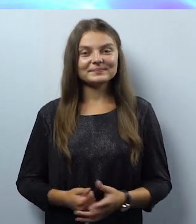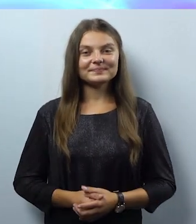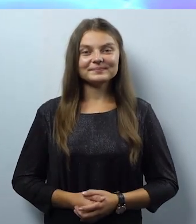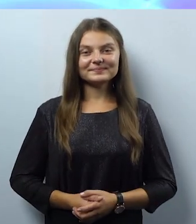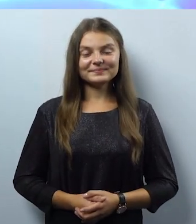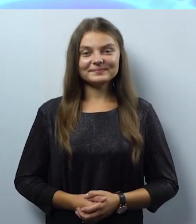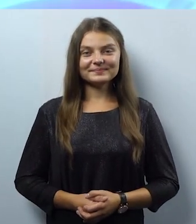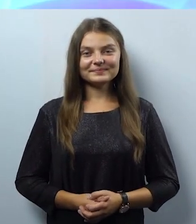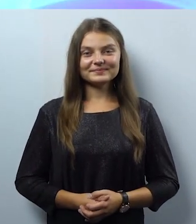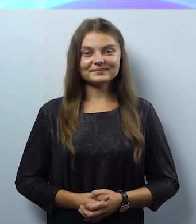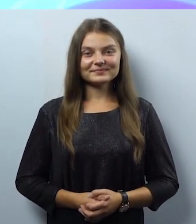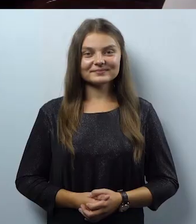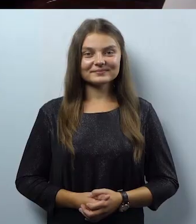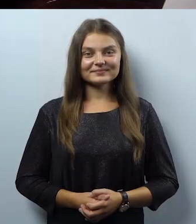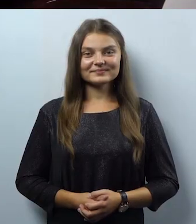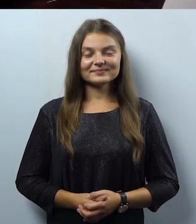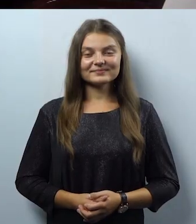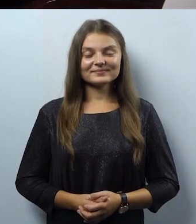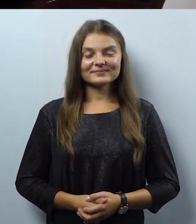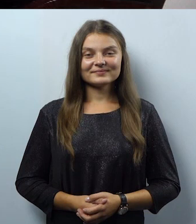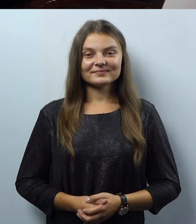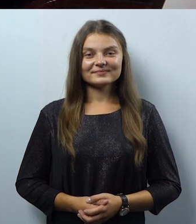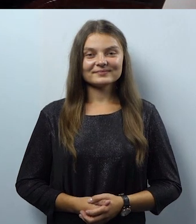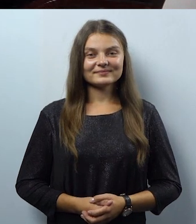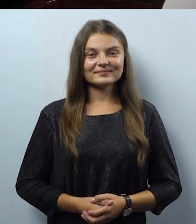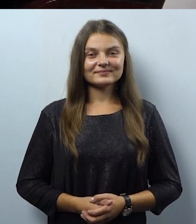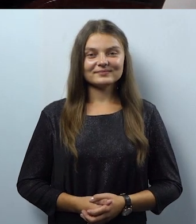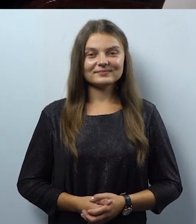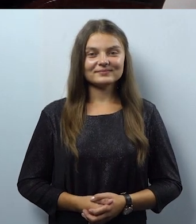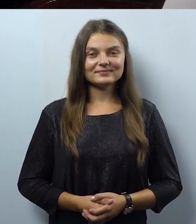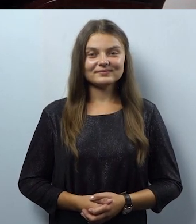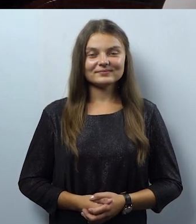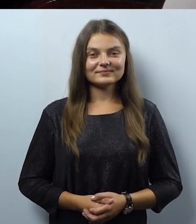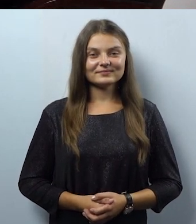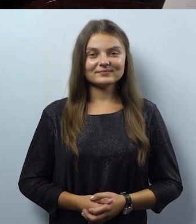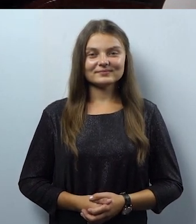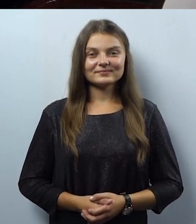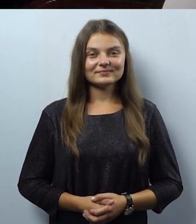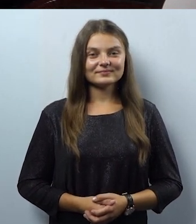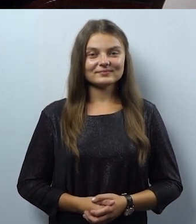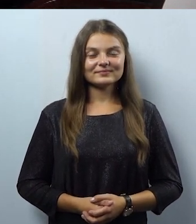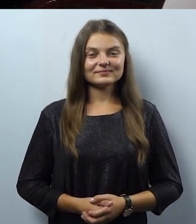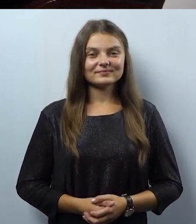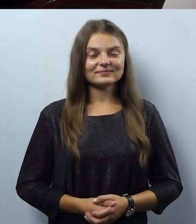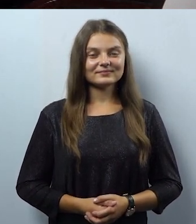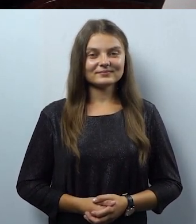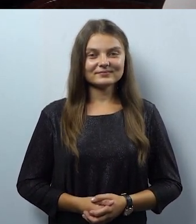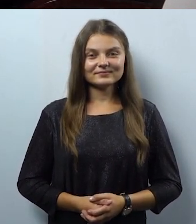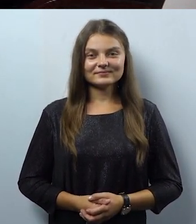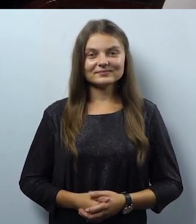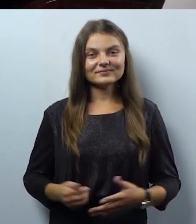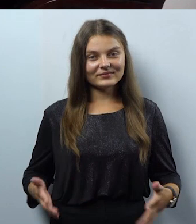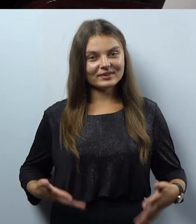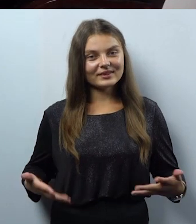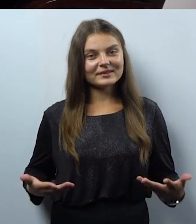дня. Сьогодні у нас Ігор Федорченко, кандидат в депутати до Буштинської міської ради від політичної партії ВЛО «Батьківщина», громадський